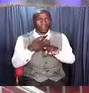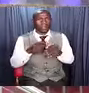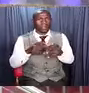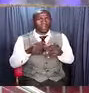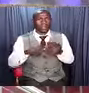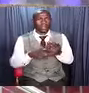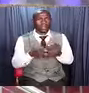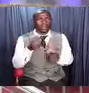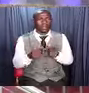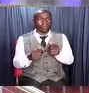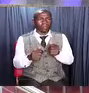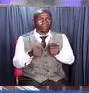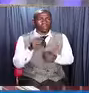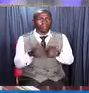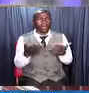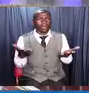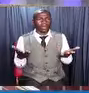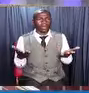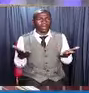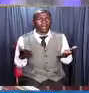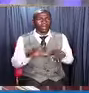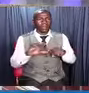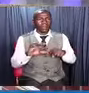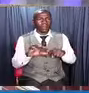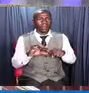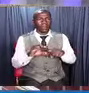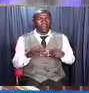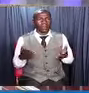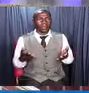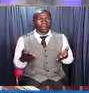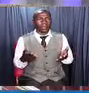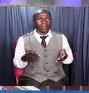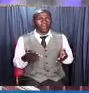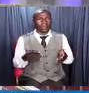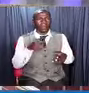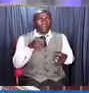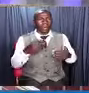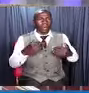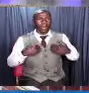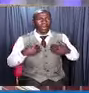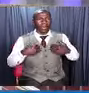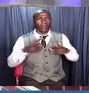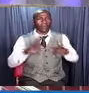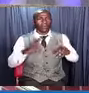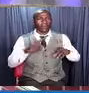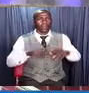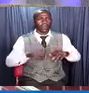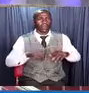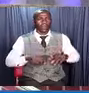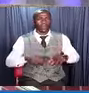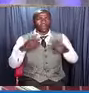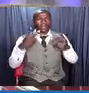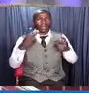Waanze kutafuta maziwa yako wapi? And start look for where the milk is. Na mboga ziko wapi? And where the radishes. Ni wewe umeketi sasa. You've already sat. Hata ukikuangalia